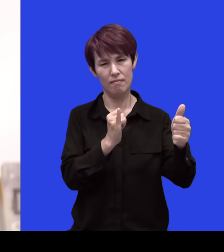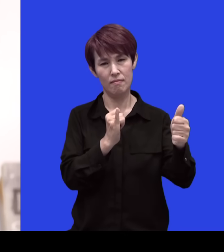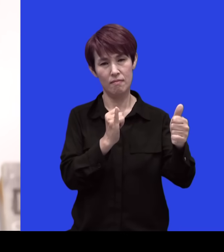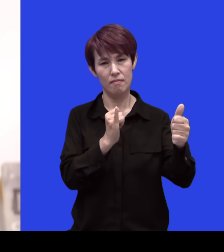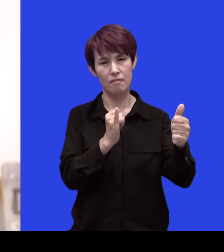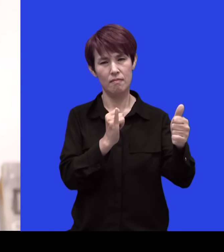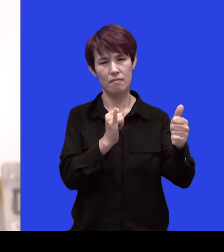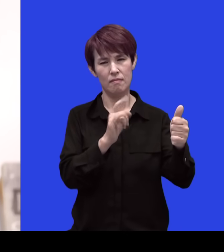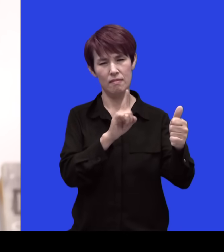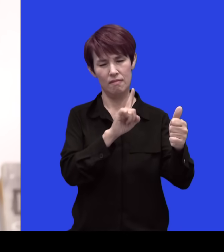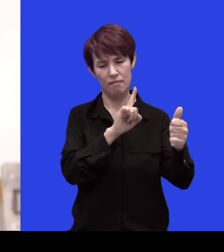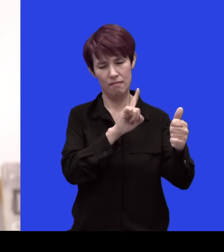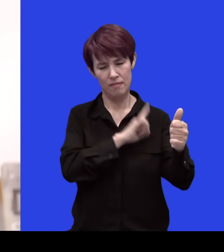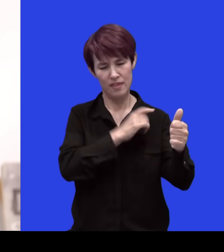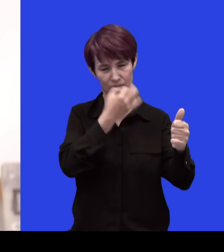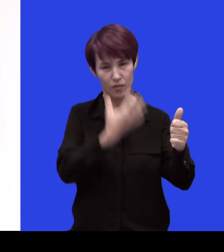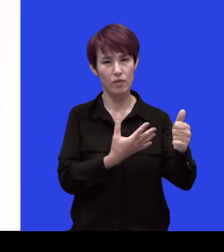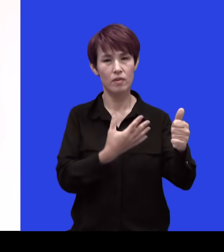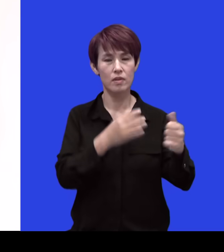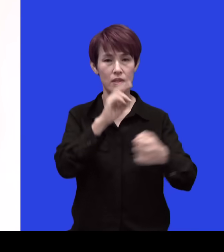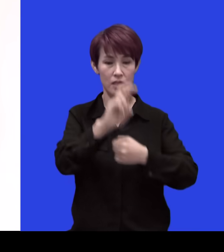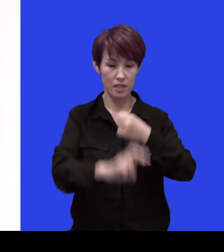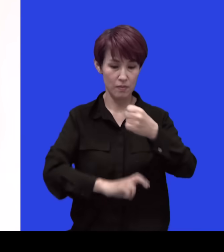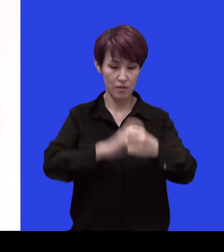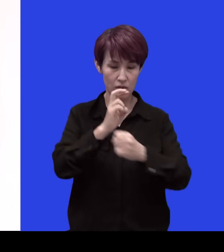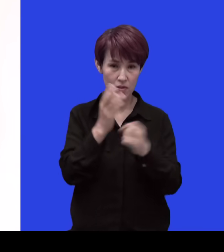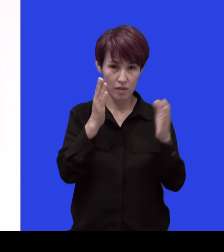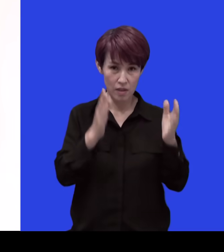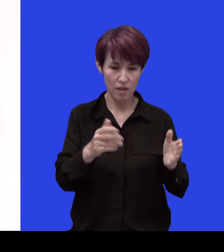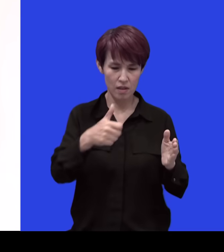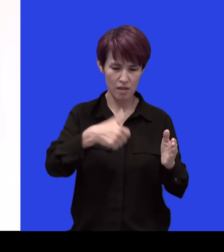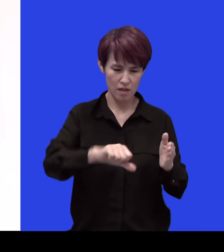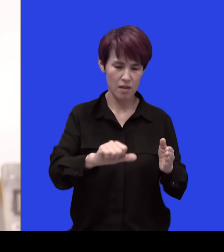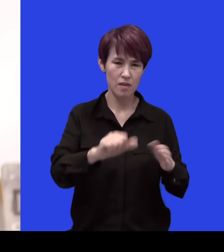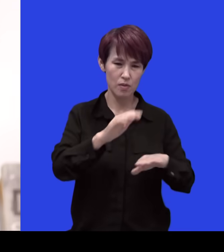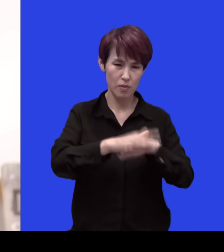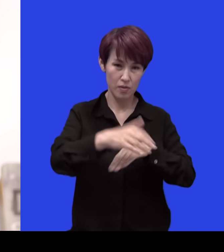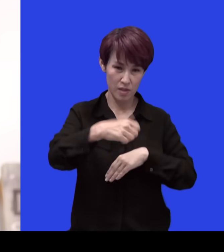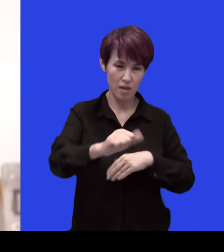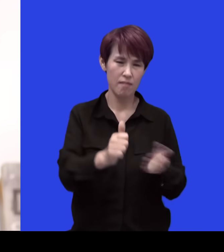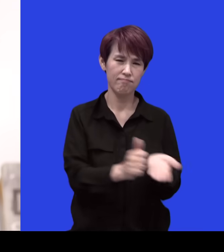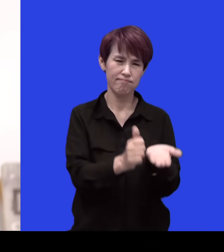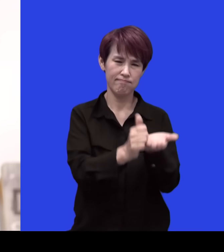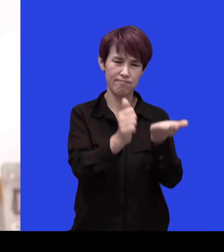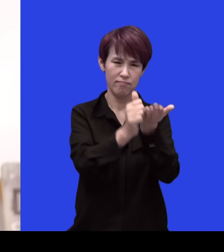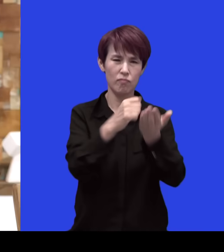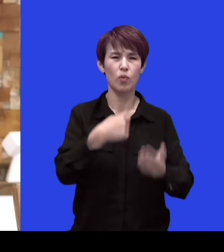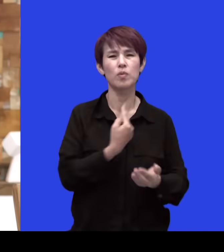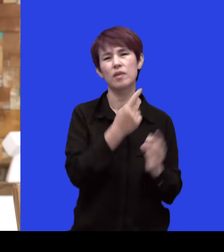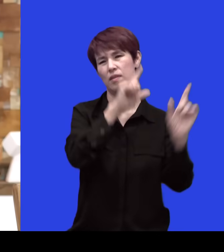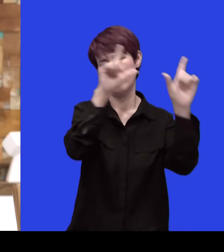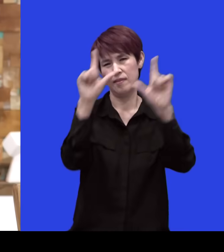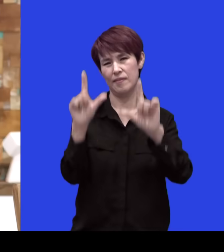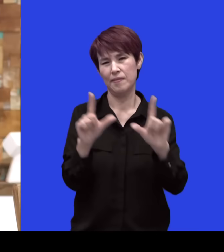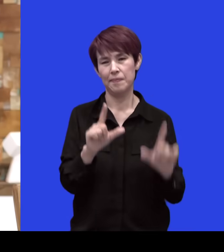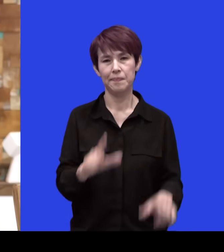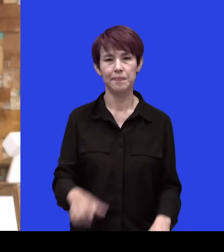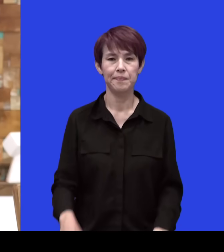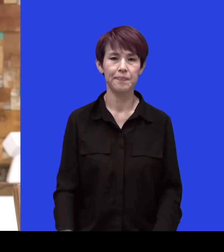20년을 그냥 애들 뒷바라지 하고 그렇게 하면서 혼자 살았어.